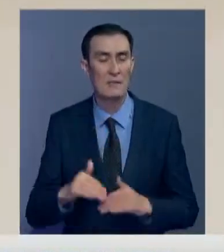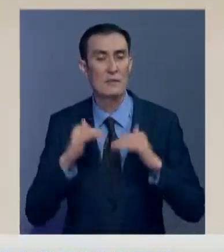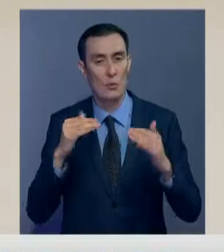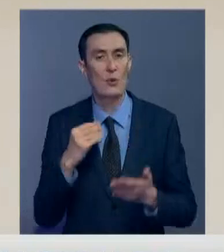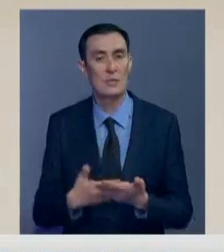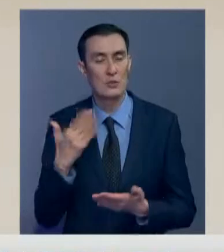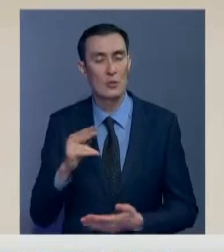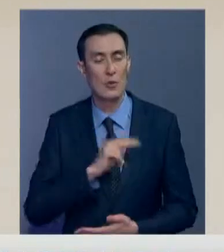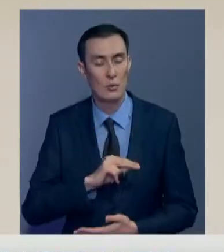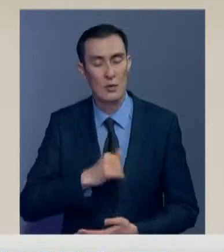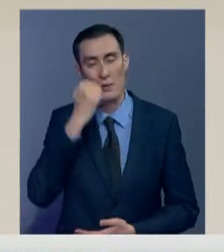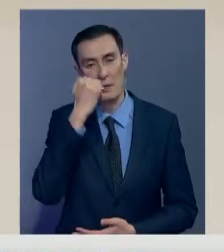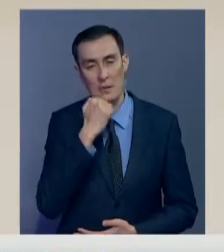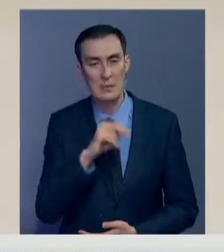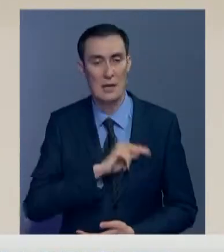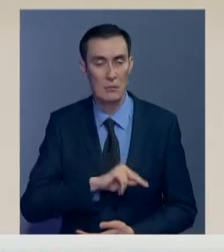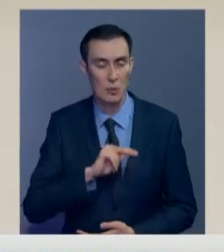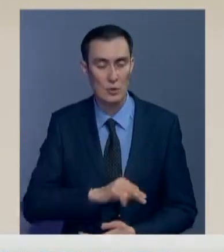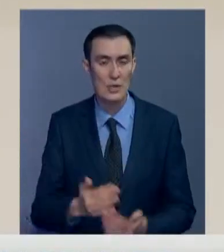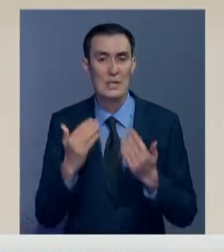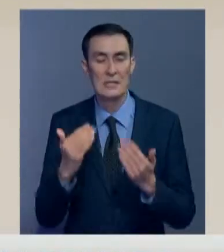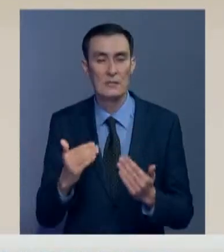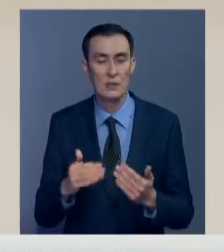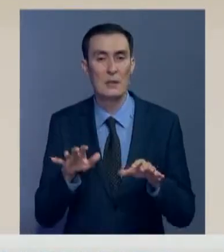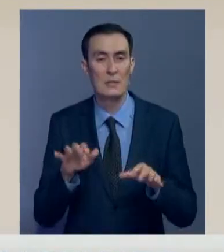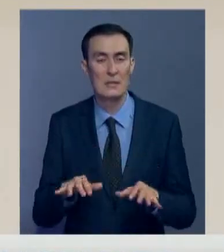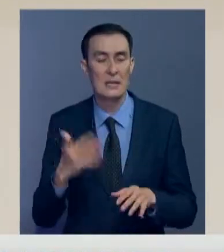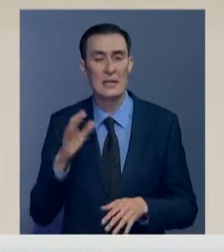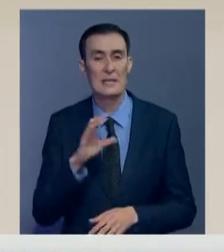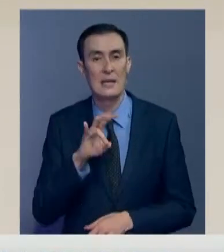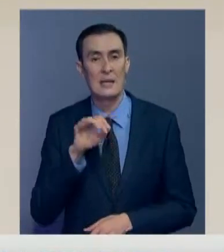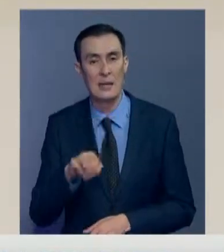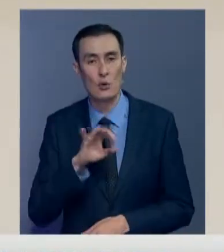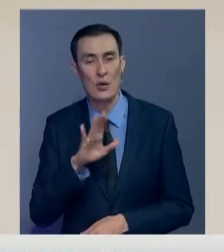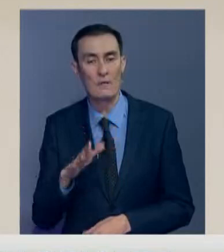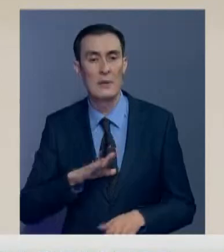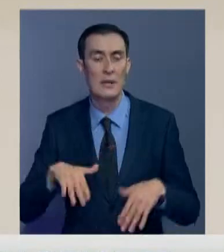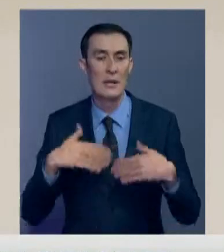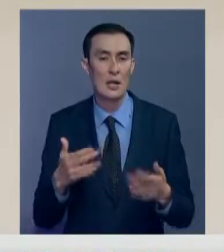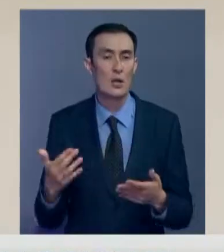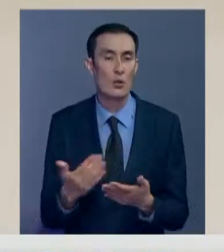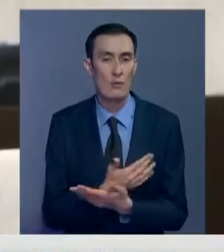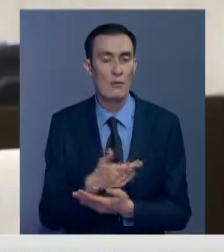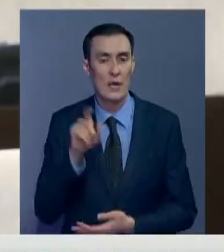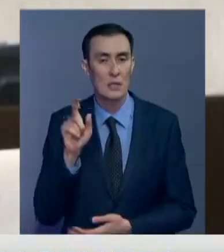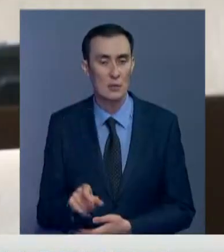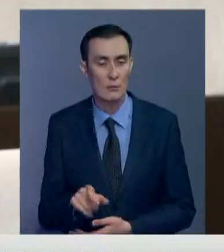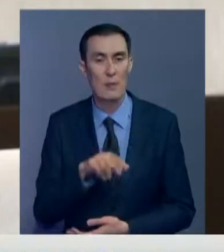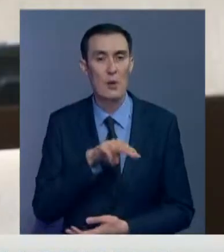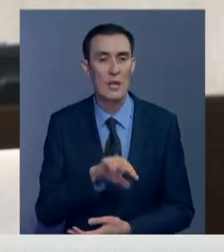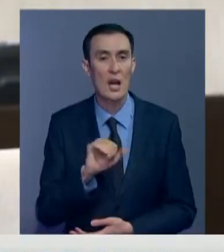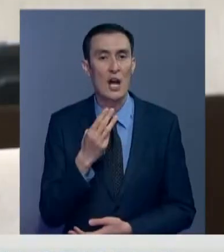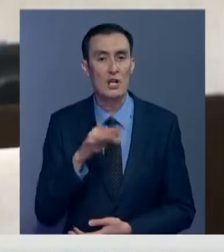оценку ее деятельности и поблагодарил за работу. Сегодня на пост председателя Сената Касым-Жомарт Токаев предложил новую кандидатуру –